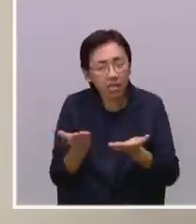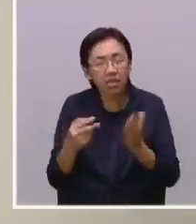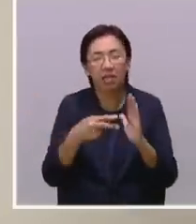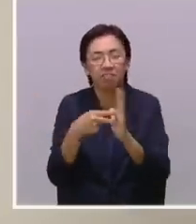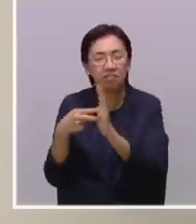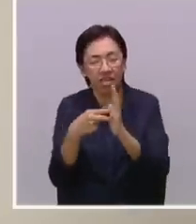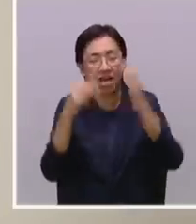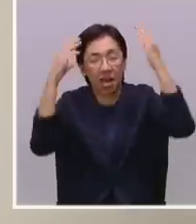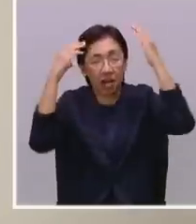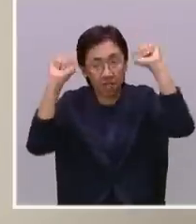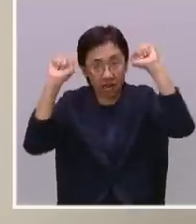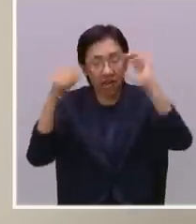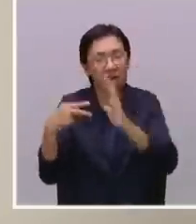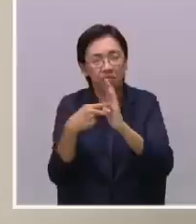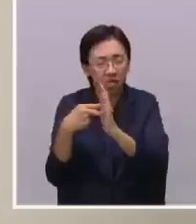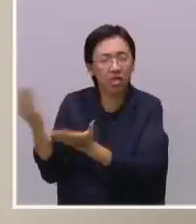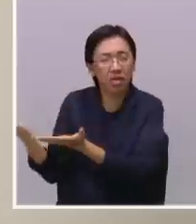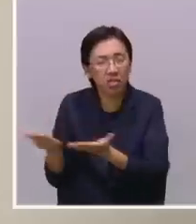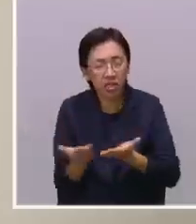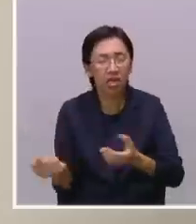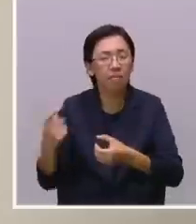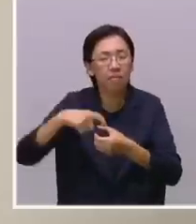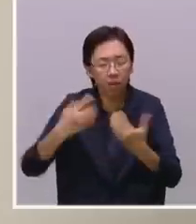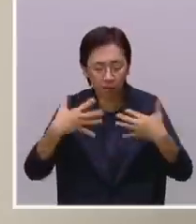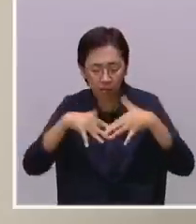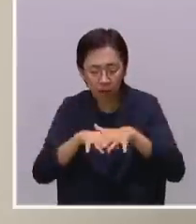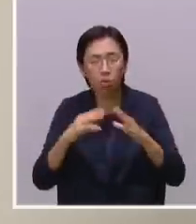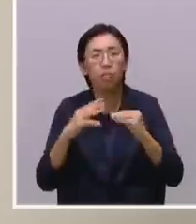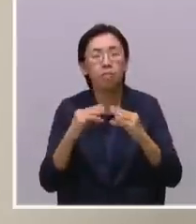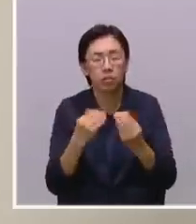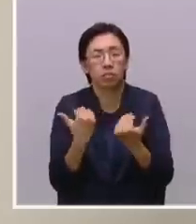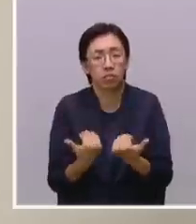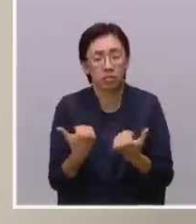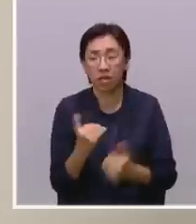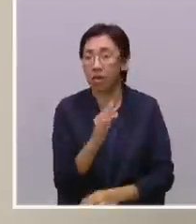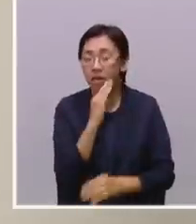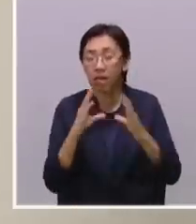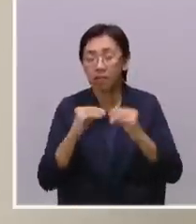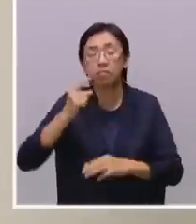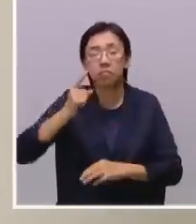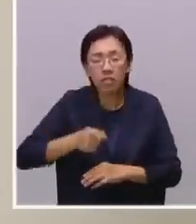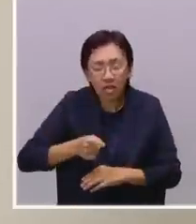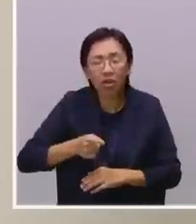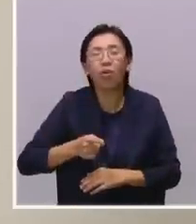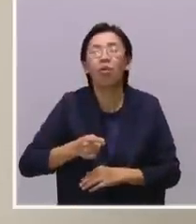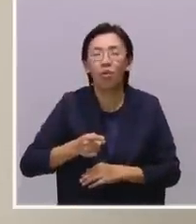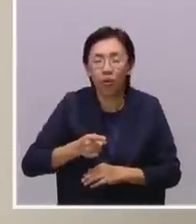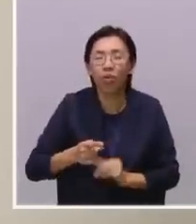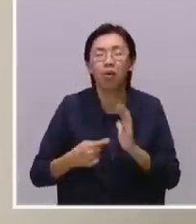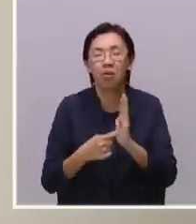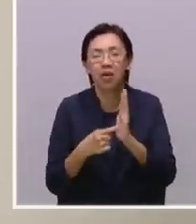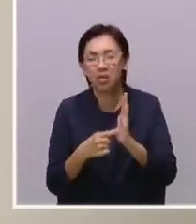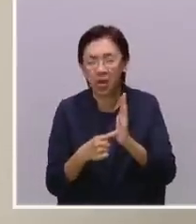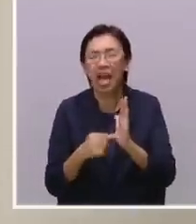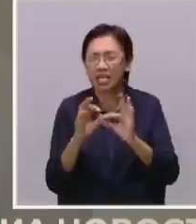ประธานาธิบดีบาชาอาซามาเข้าร่วมประชุมสุดยอดครั้งนี้ด้วยซึ่งถ้าเกิดขึ้นจริงก็จะถือว่าเป็นความเคลื่อน